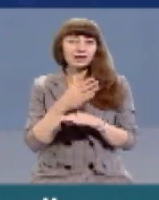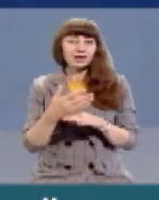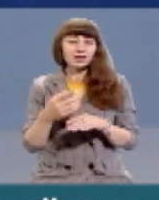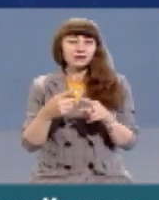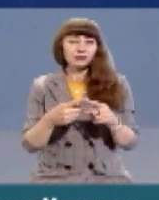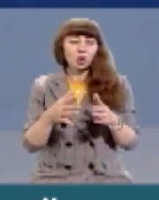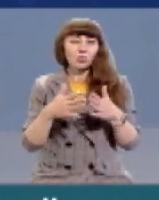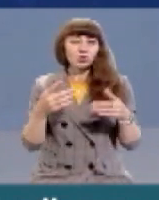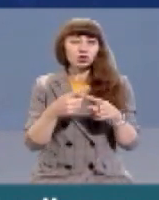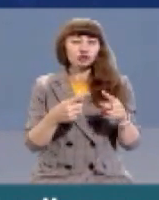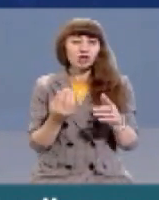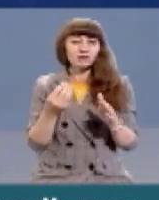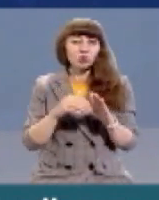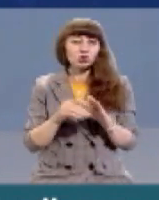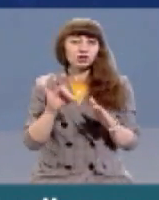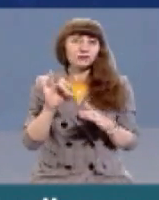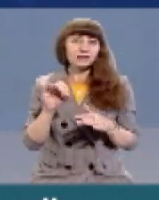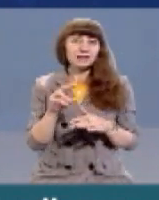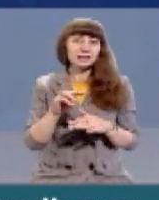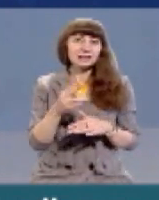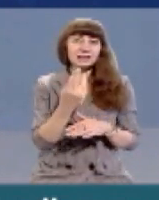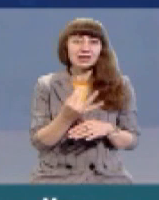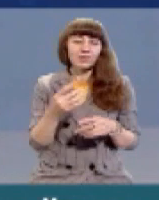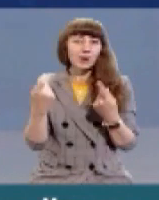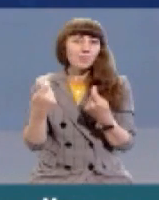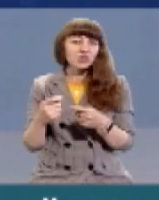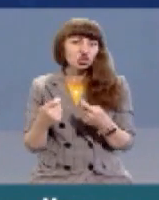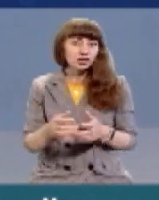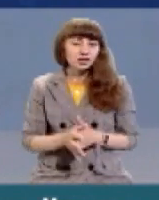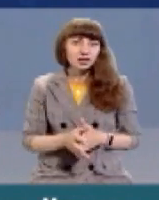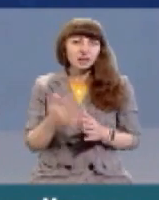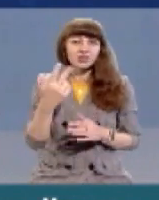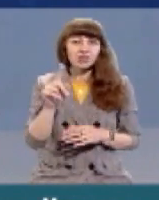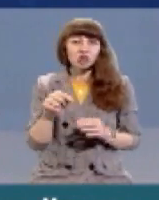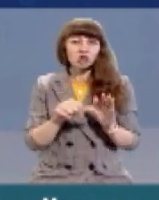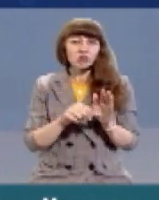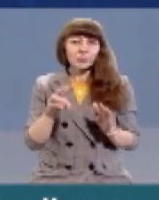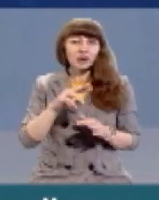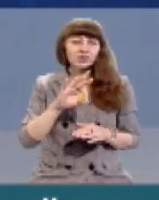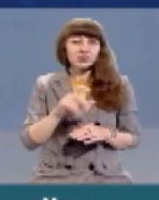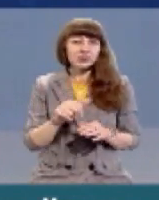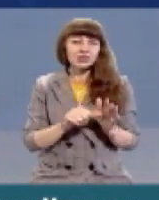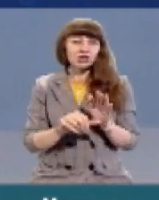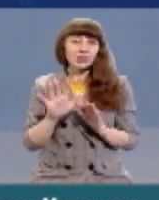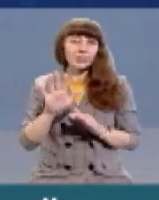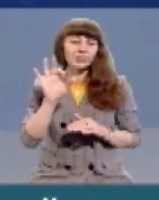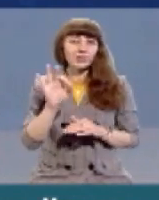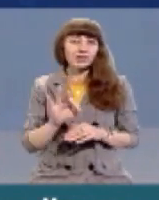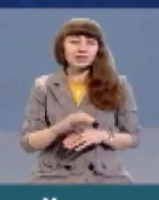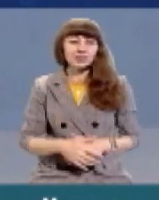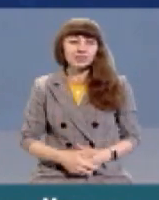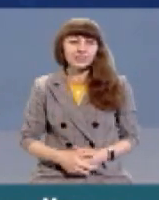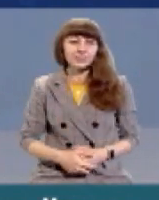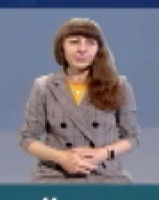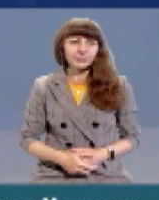структуре наибольшая доля вложенных инвестиций наблюдается в промышленности 3,6 миллиарда тенге или 65% от общего